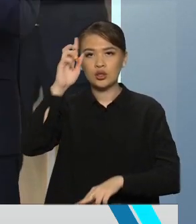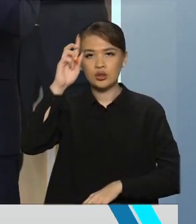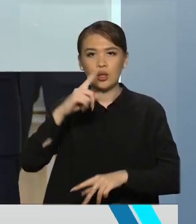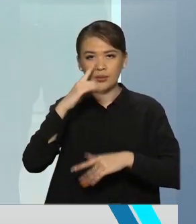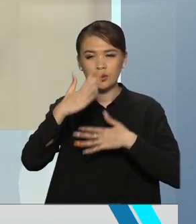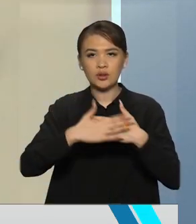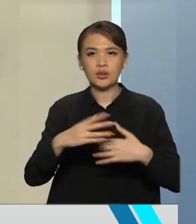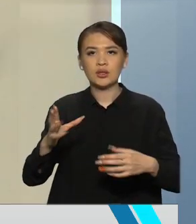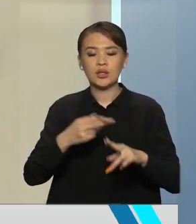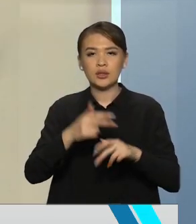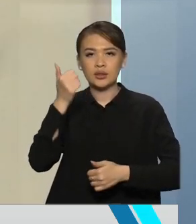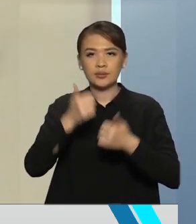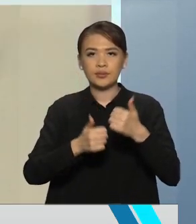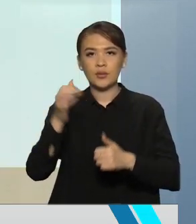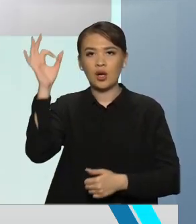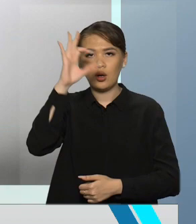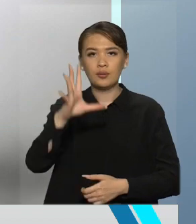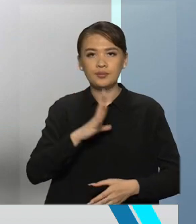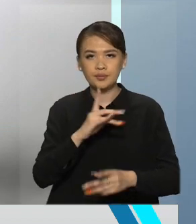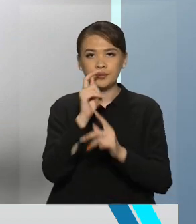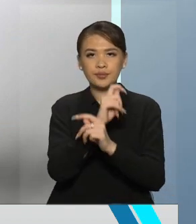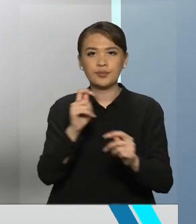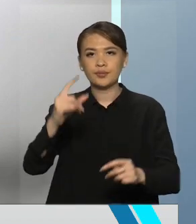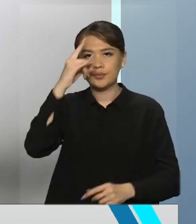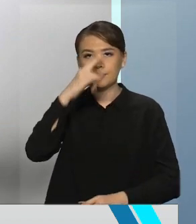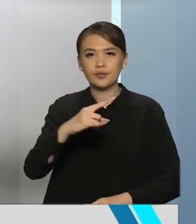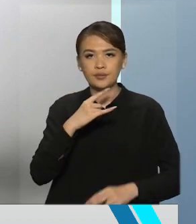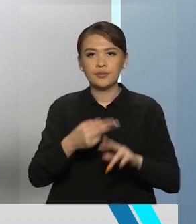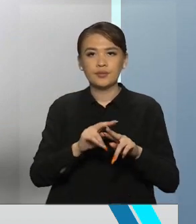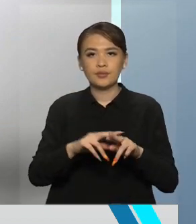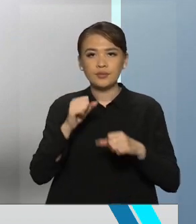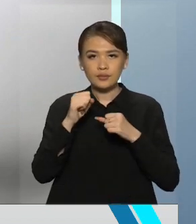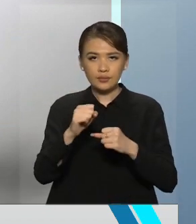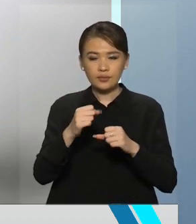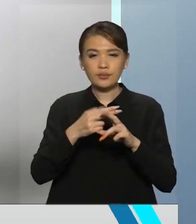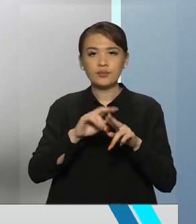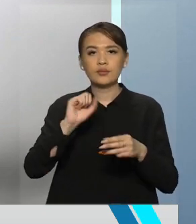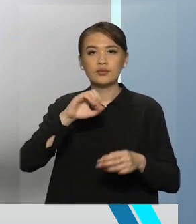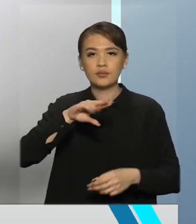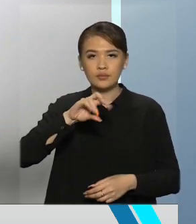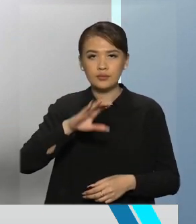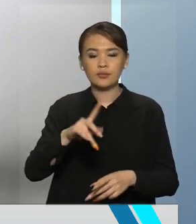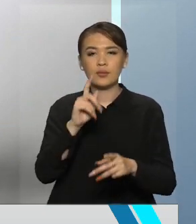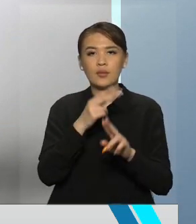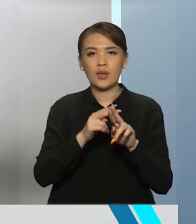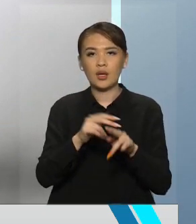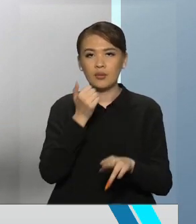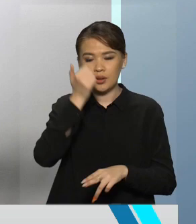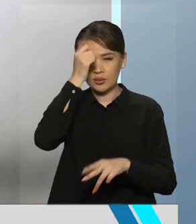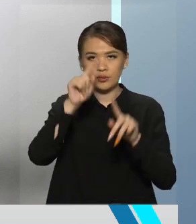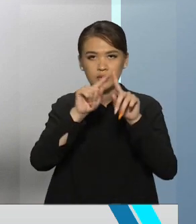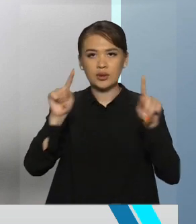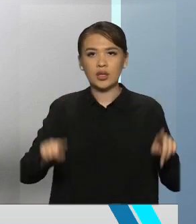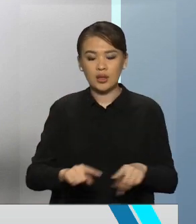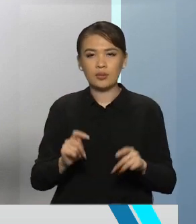предстоящих соревнованиях, а затем вручил руководству Казахстанской федерации бокса, атлетам и тренерам благодарственные письма